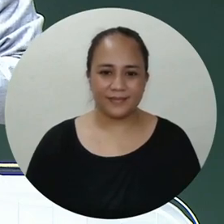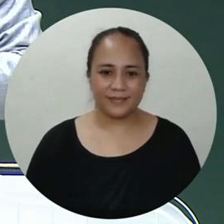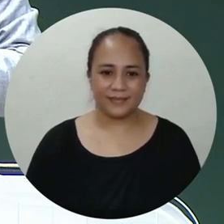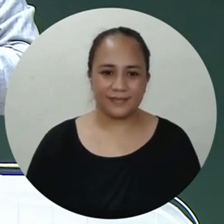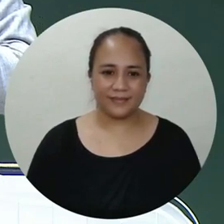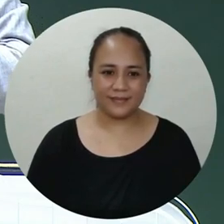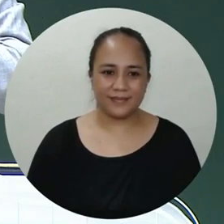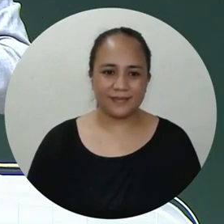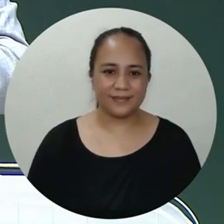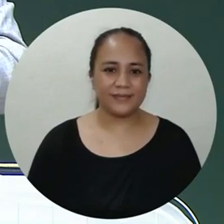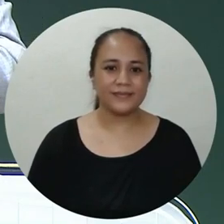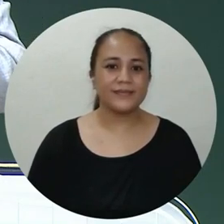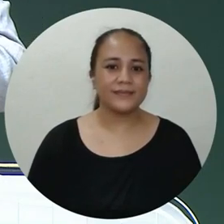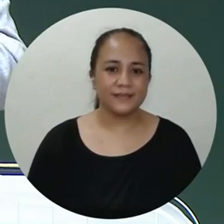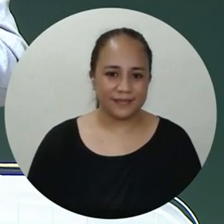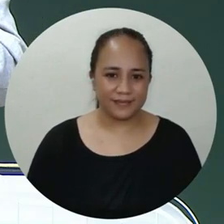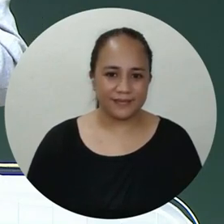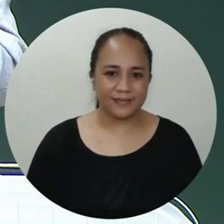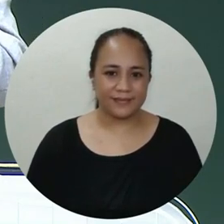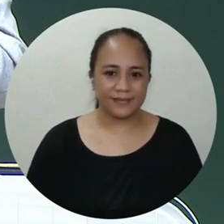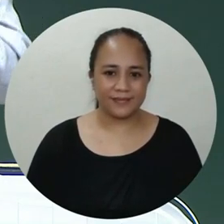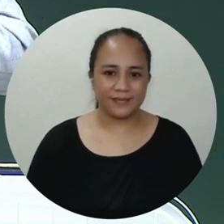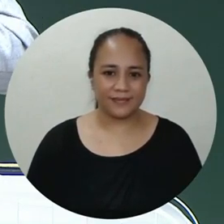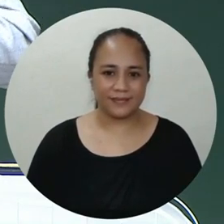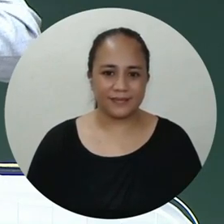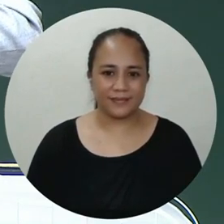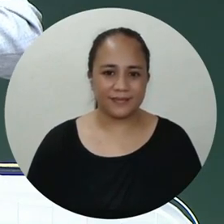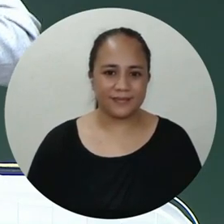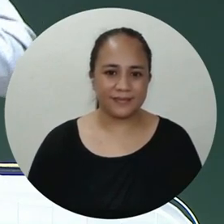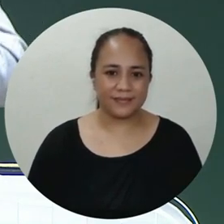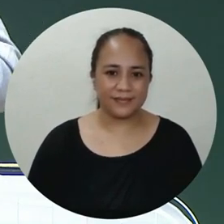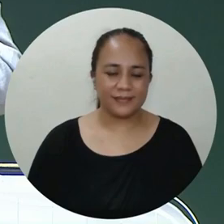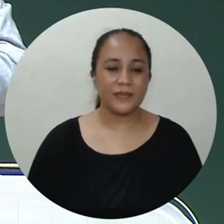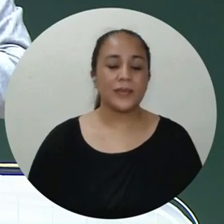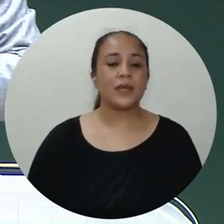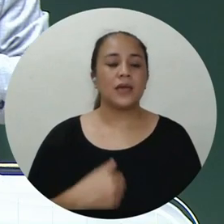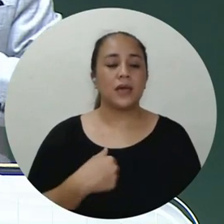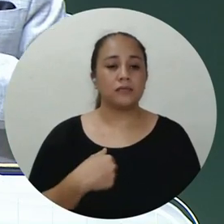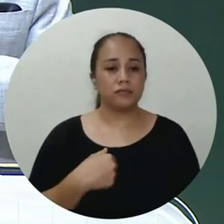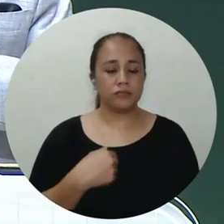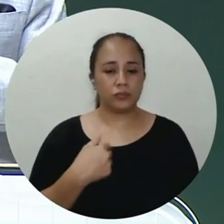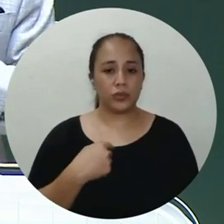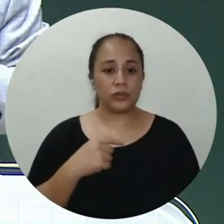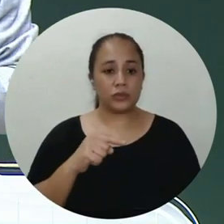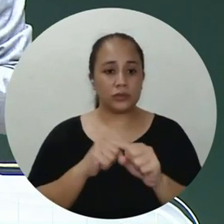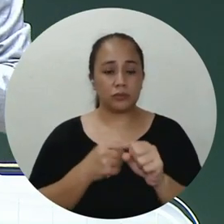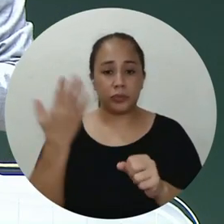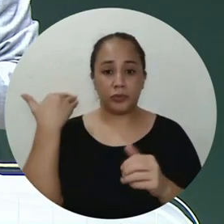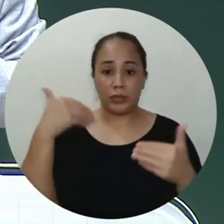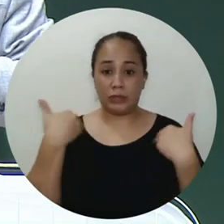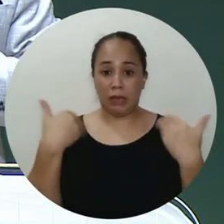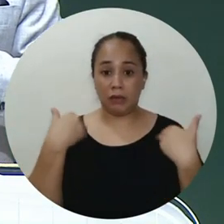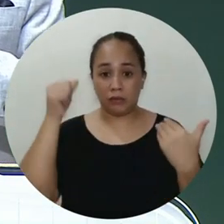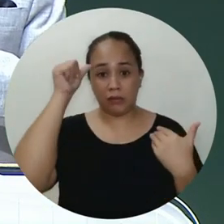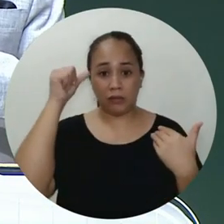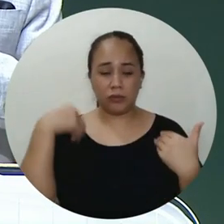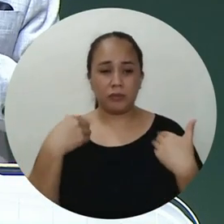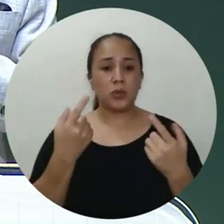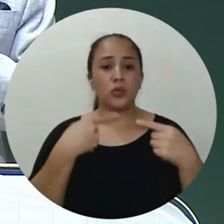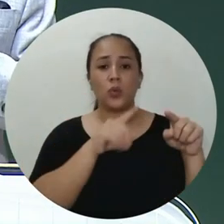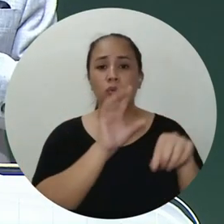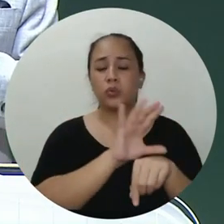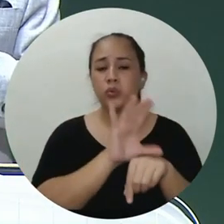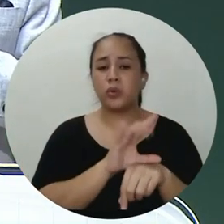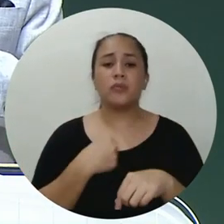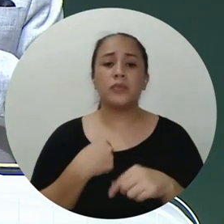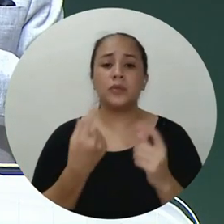밤 11시 새벽 기도를 매일 5시 하거든요. So when I was a young adult, I used to go to church and I would